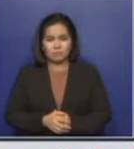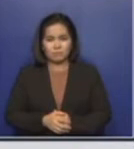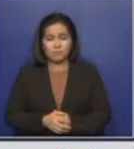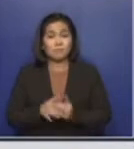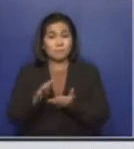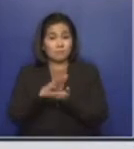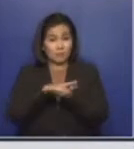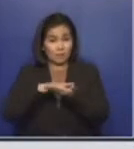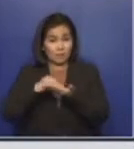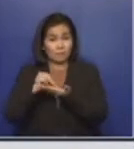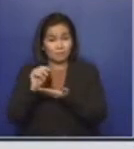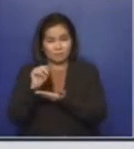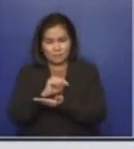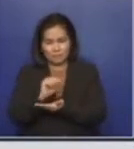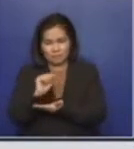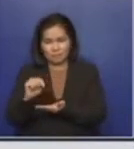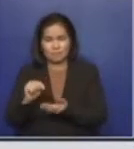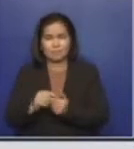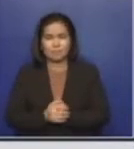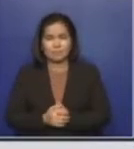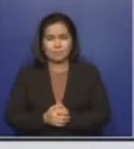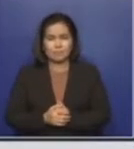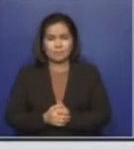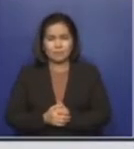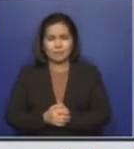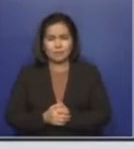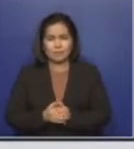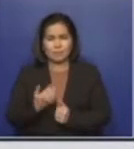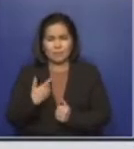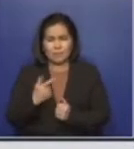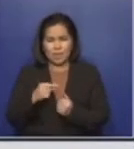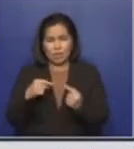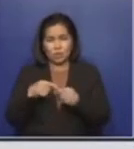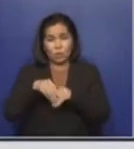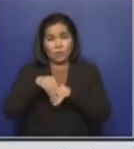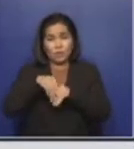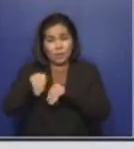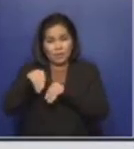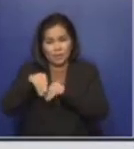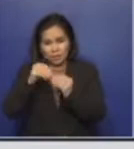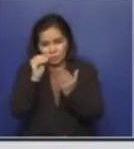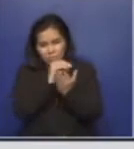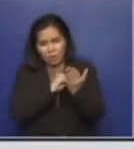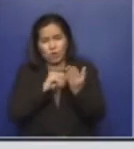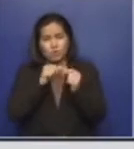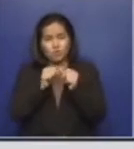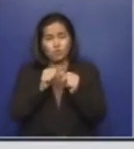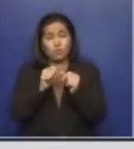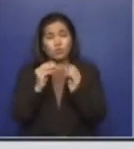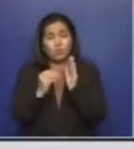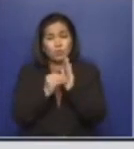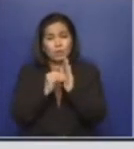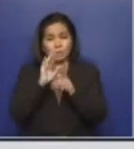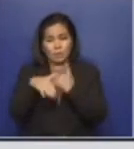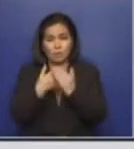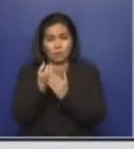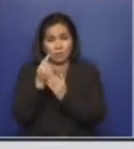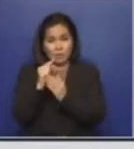งนี้มีวิทยาเขตถึง11แห่งอยู่ใต้อยู่เหนืออยู่อีสาน